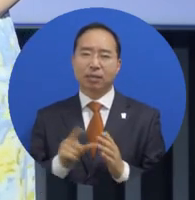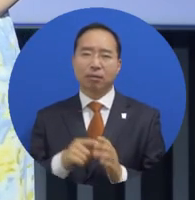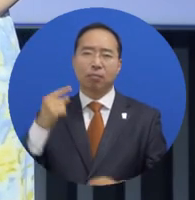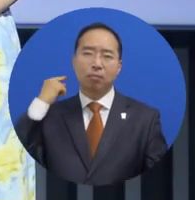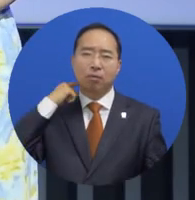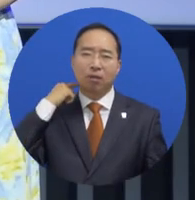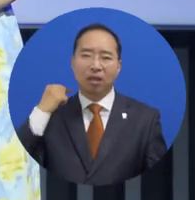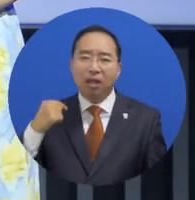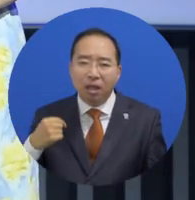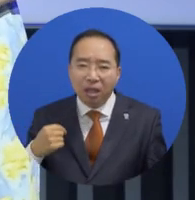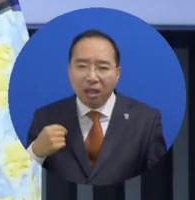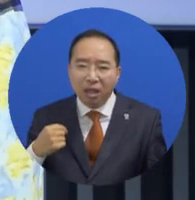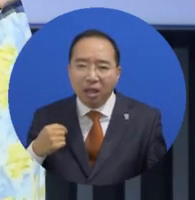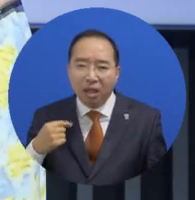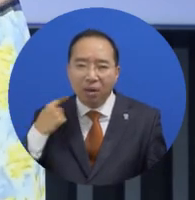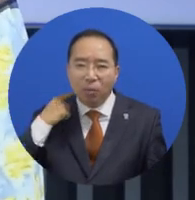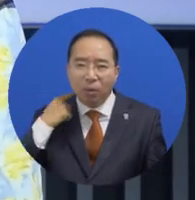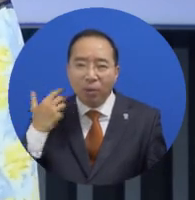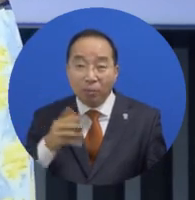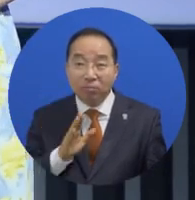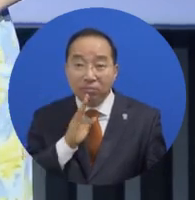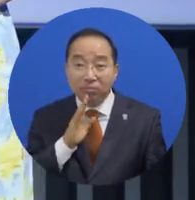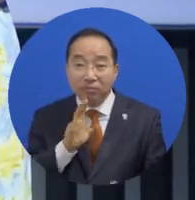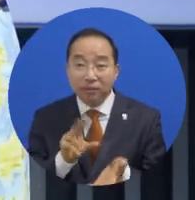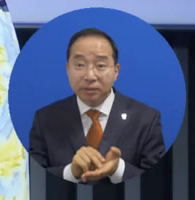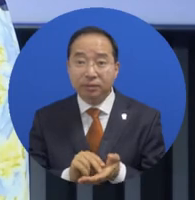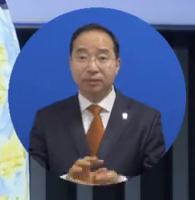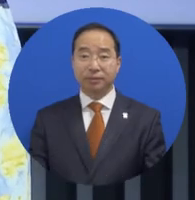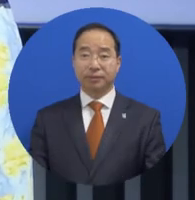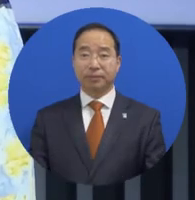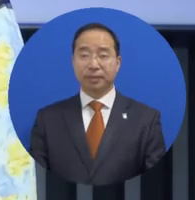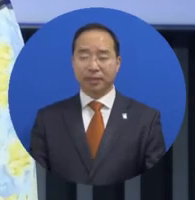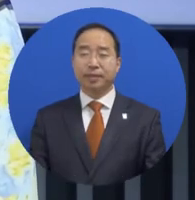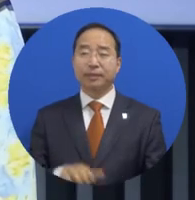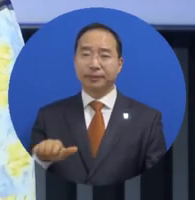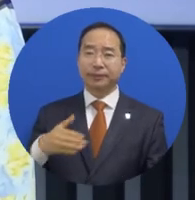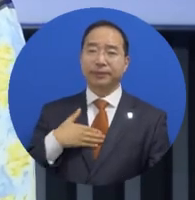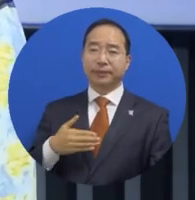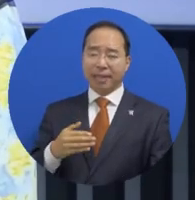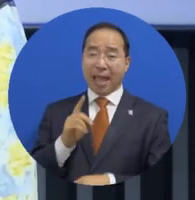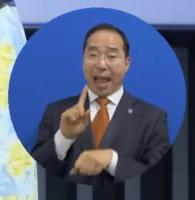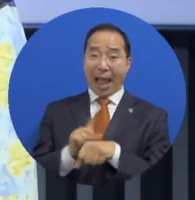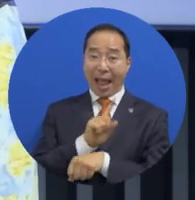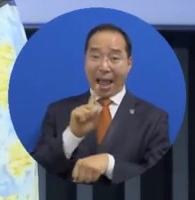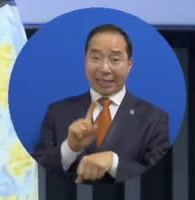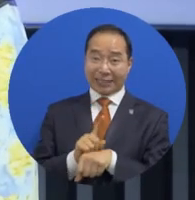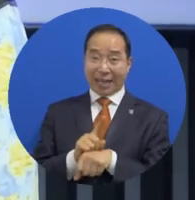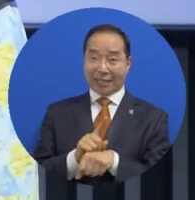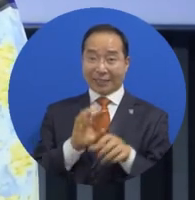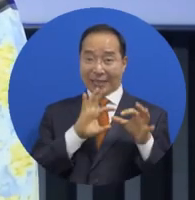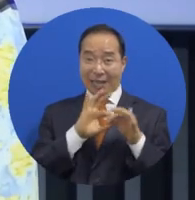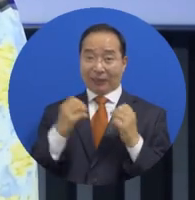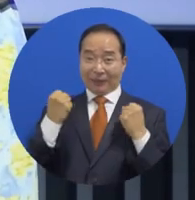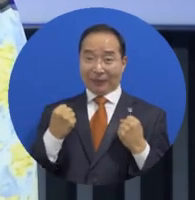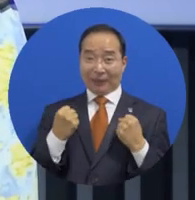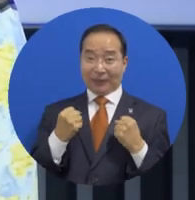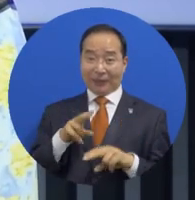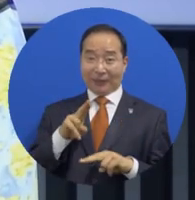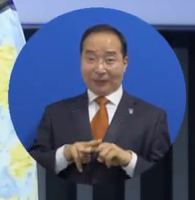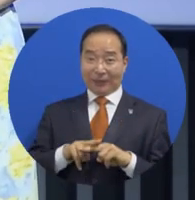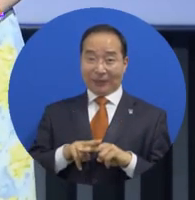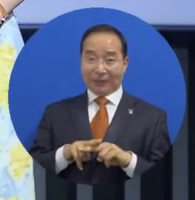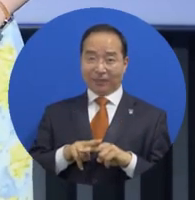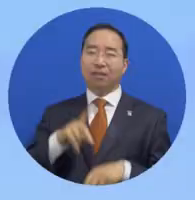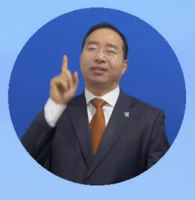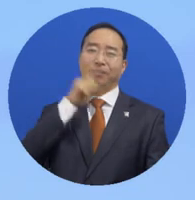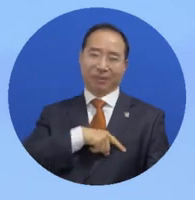목도 이렇게 되고 등도 휘고 거북목. 그죠? 네. 그래서 저는 1시간 이상을 앉아 있는 건 일단 잘못됐다고